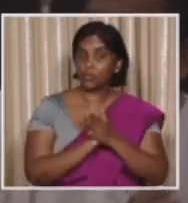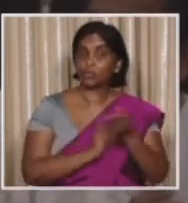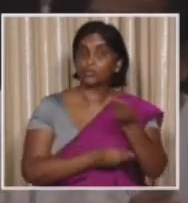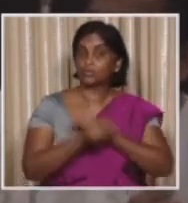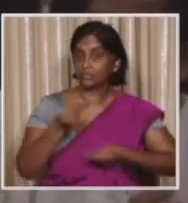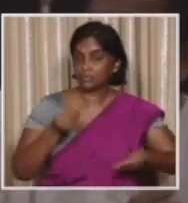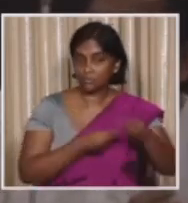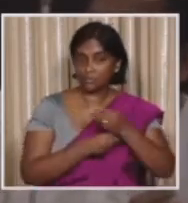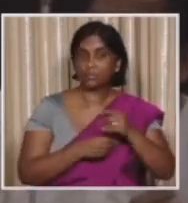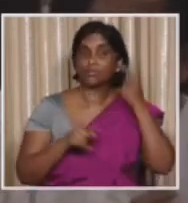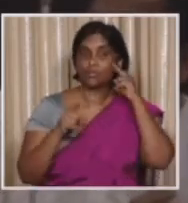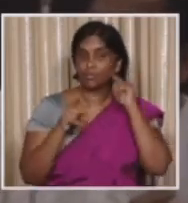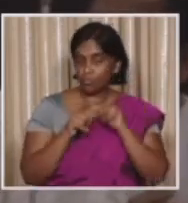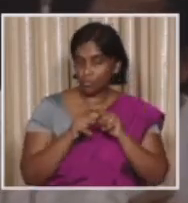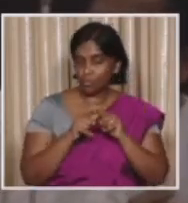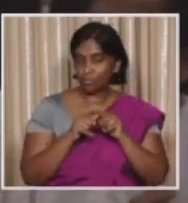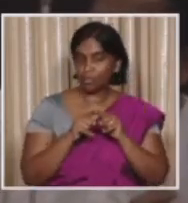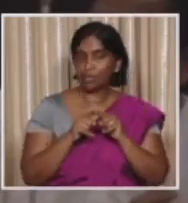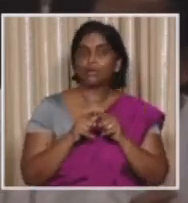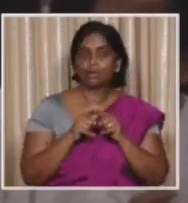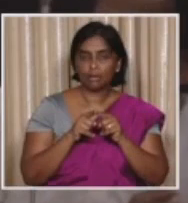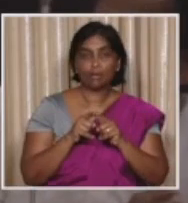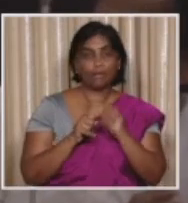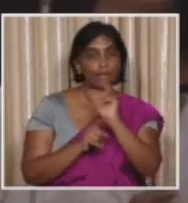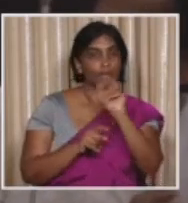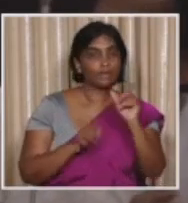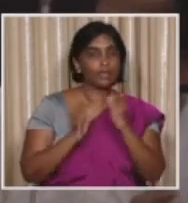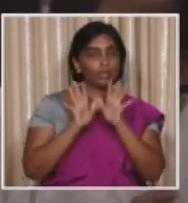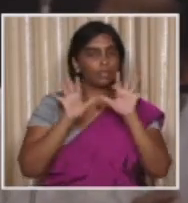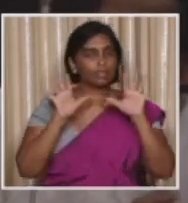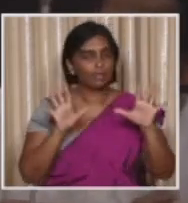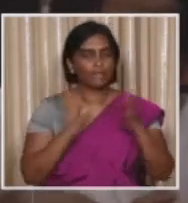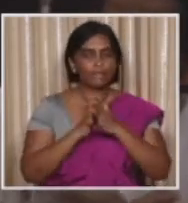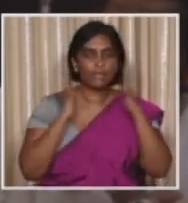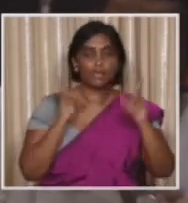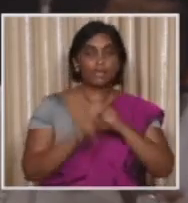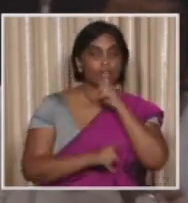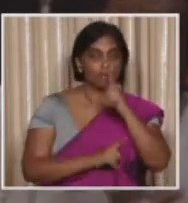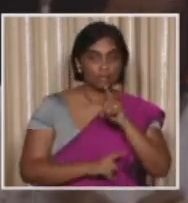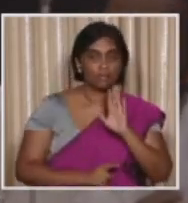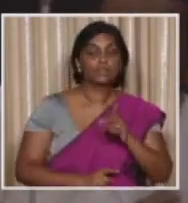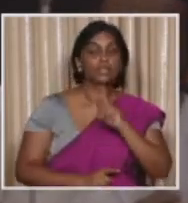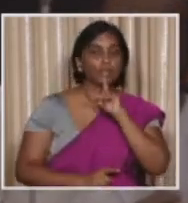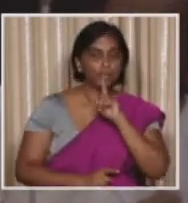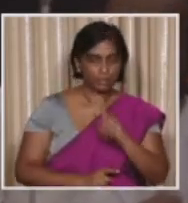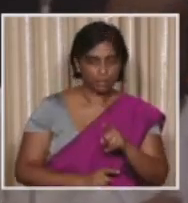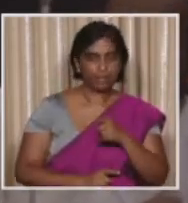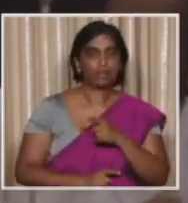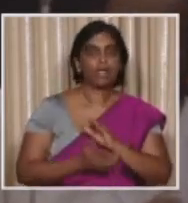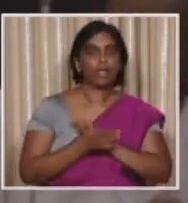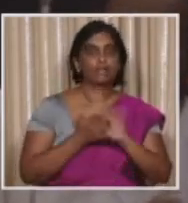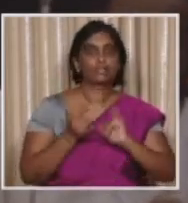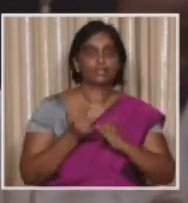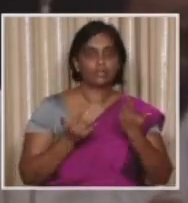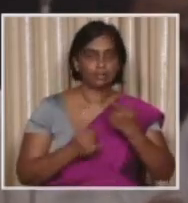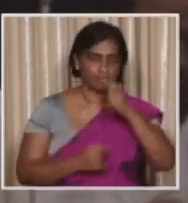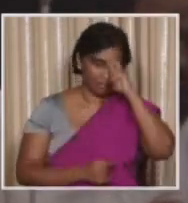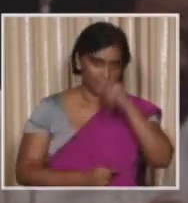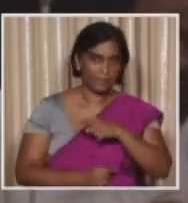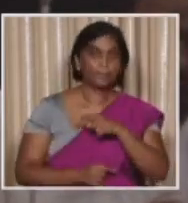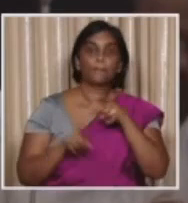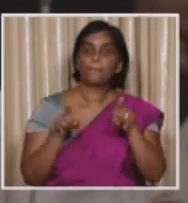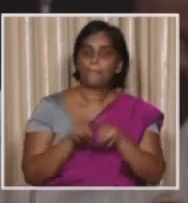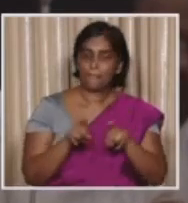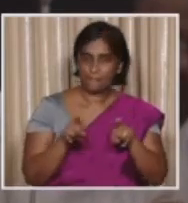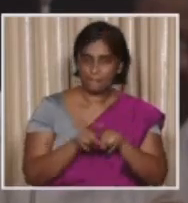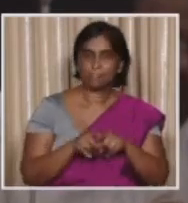ගනුදෙනු කිරීම කියන එක මම හිතන වචන 10කට සැරයක් හරි පාර්ලිමේන්තුව ඇතුලේ කතා කරන්නම් කතා කරේ හර්ෂ සිල්ලා මන්ත්‍රීතුමා. ඒ